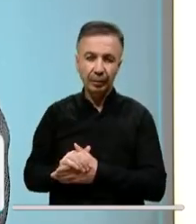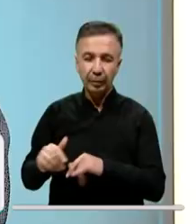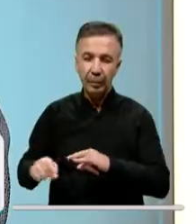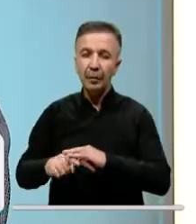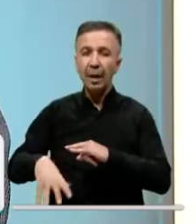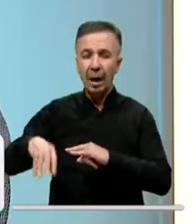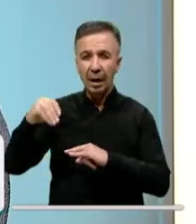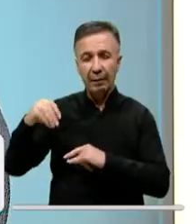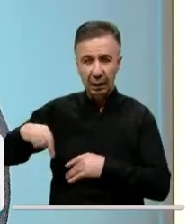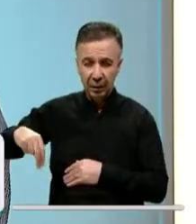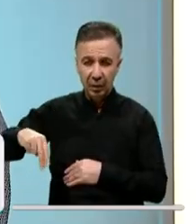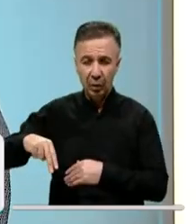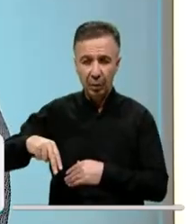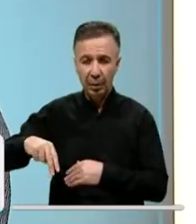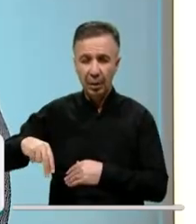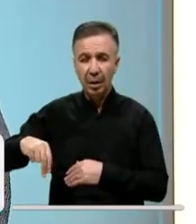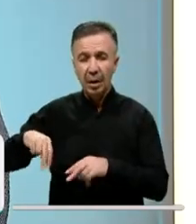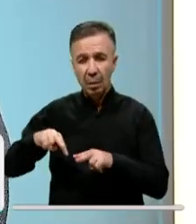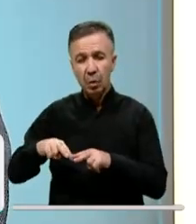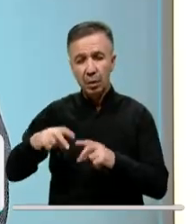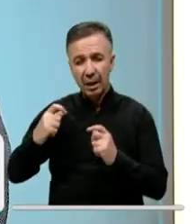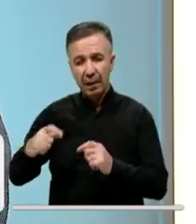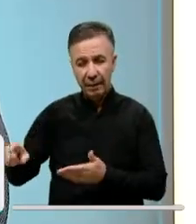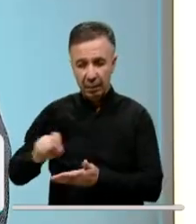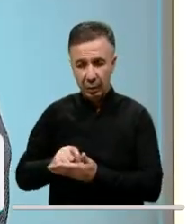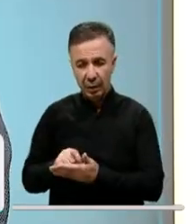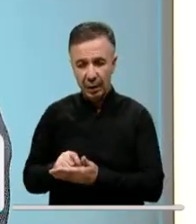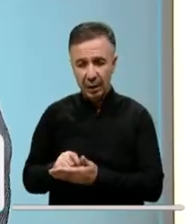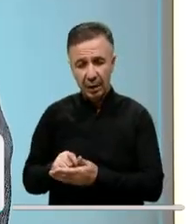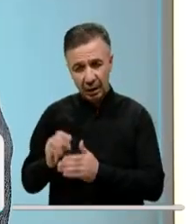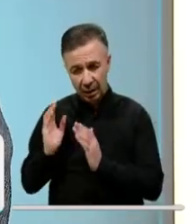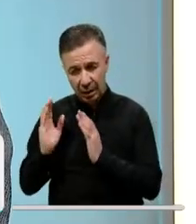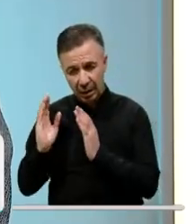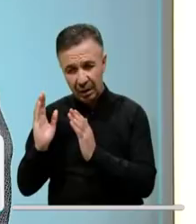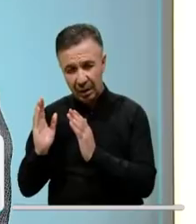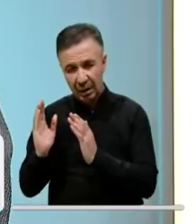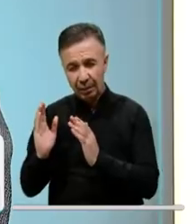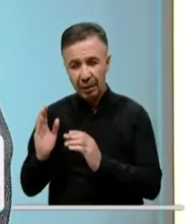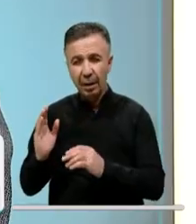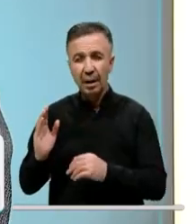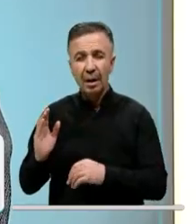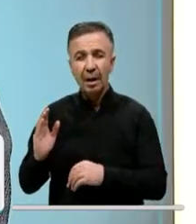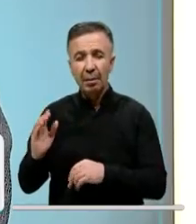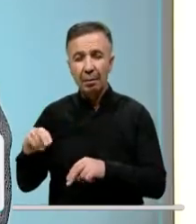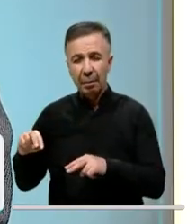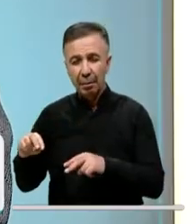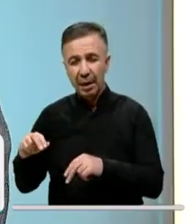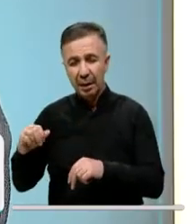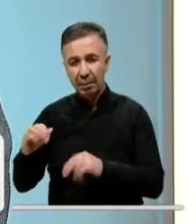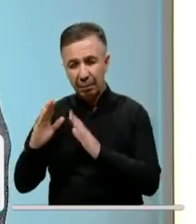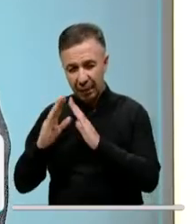Arafat'tan intikal ettirip, Müzdelife'den geçirip, Mina'da şeytan taşlayıp salimen